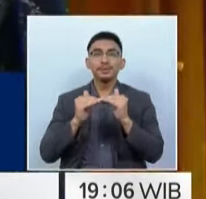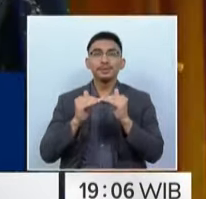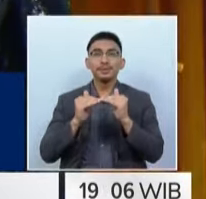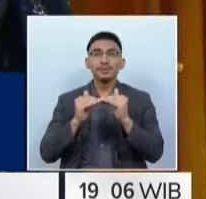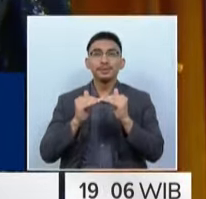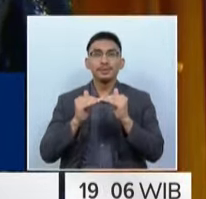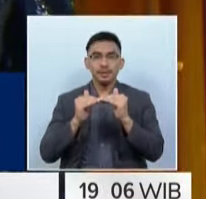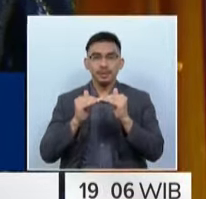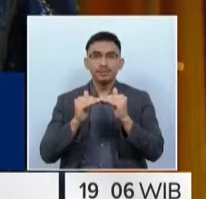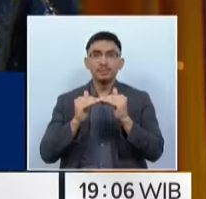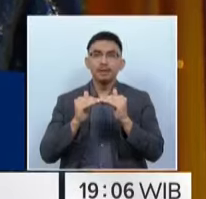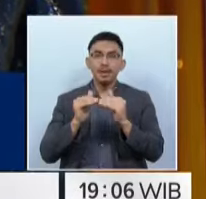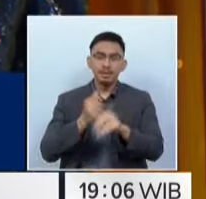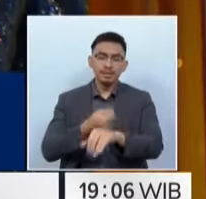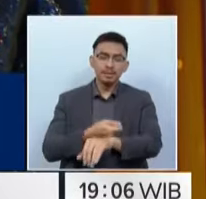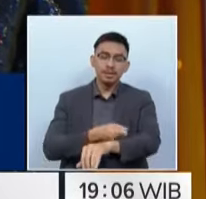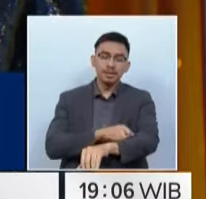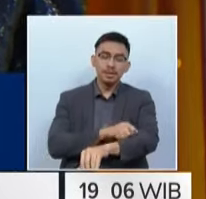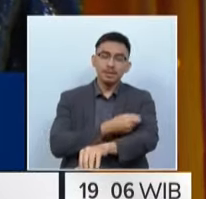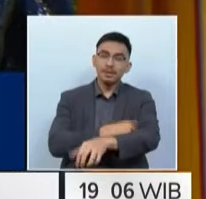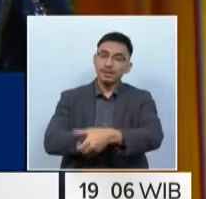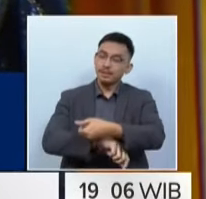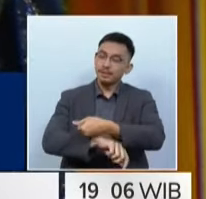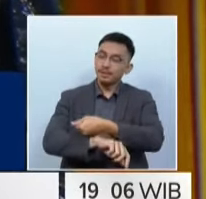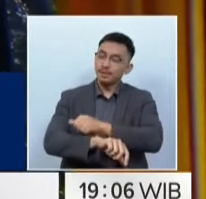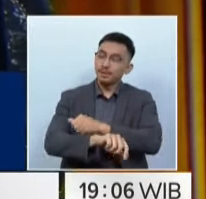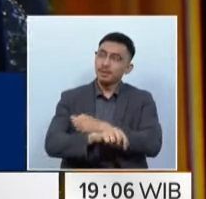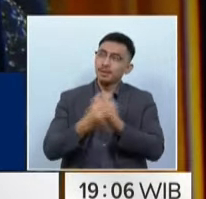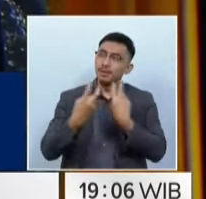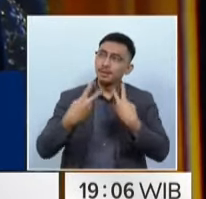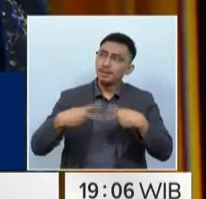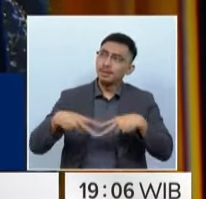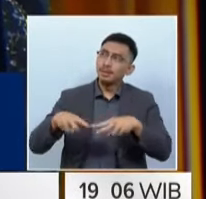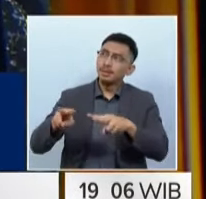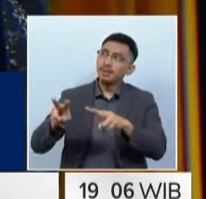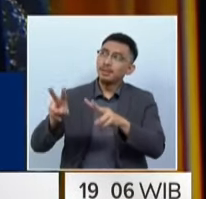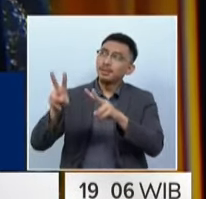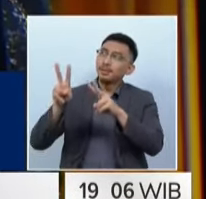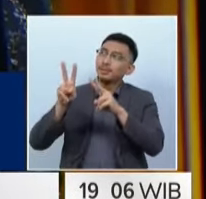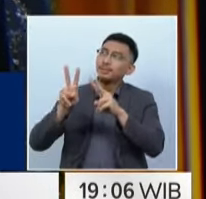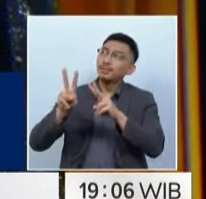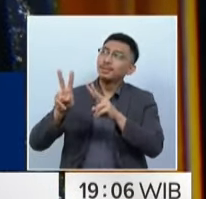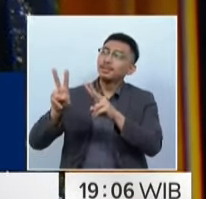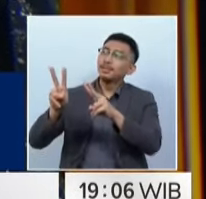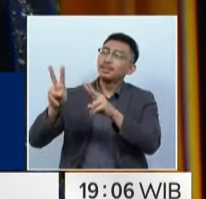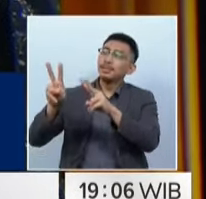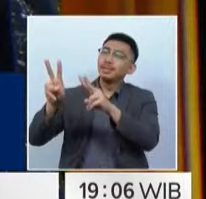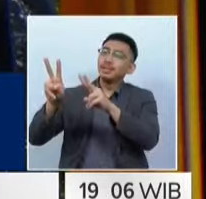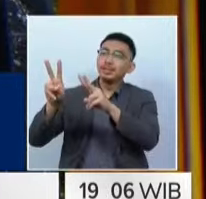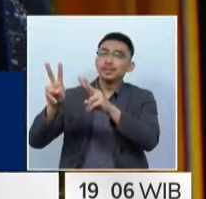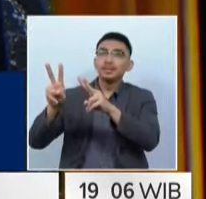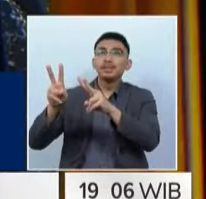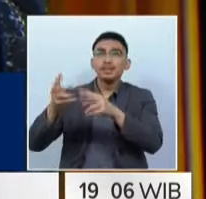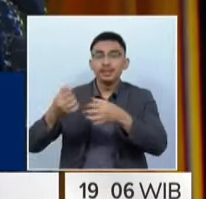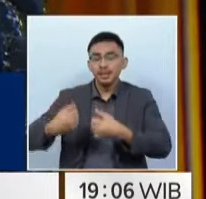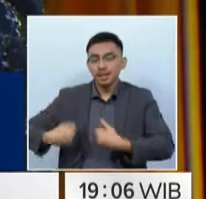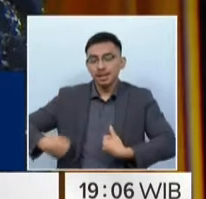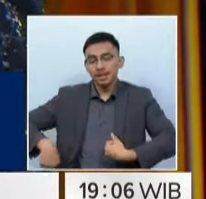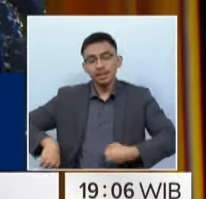tuuparaku di sanalah aku berdiri jadi